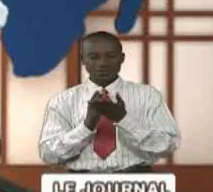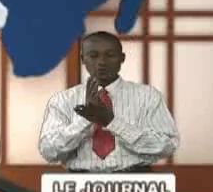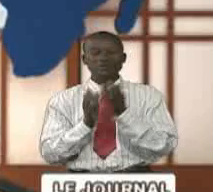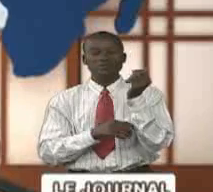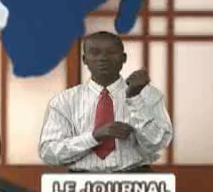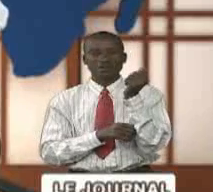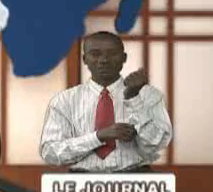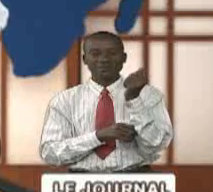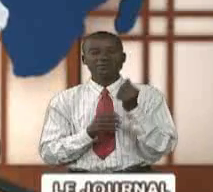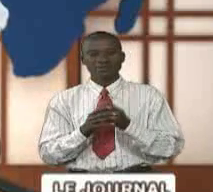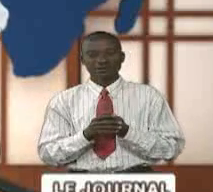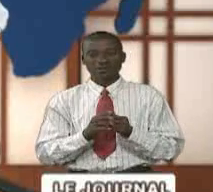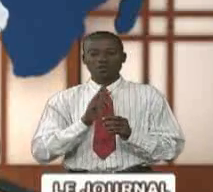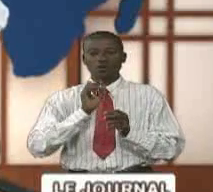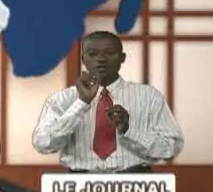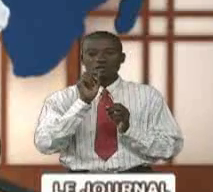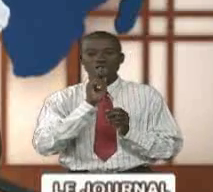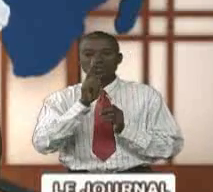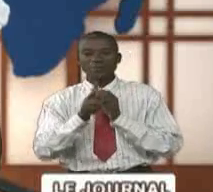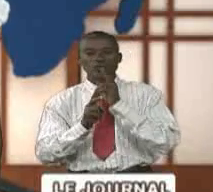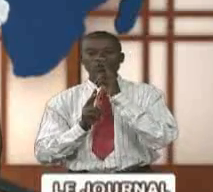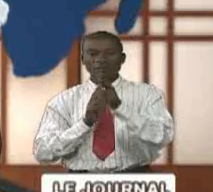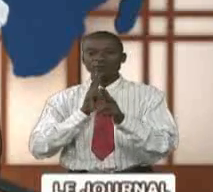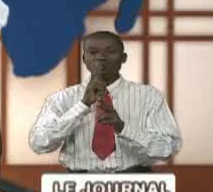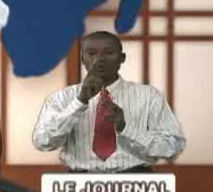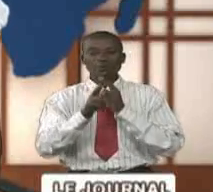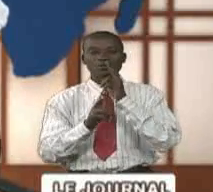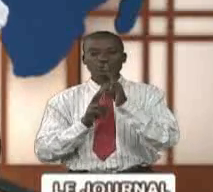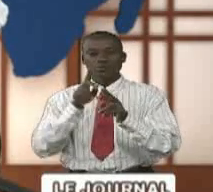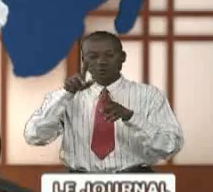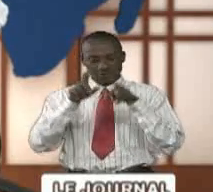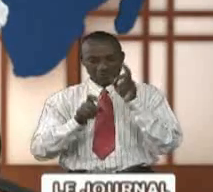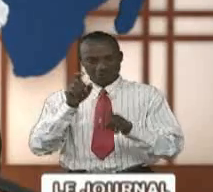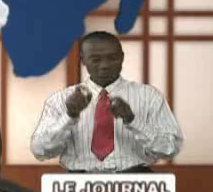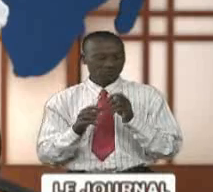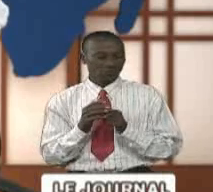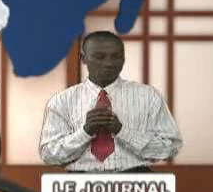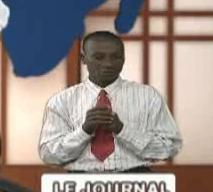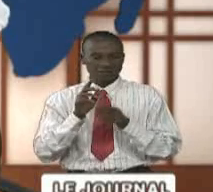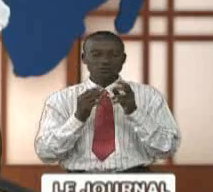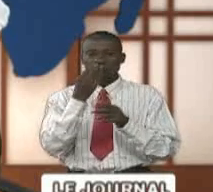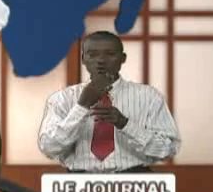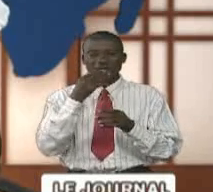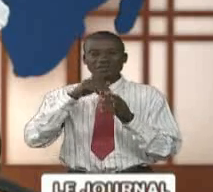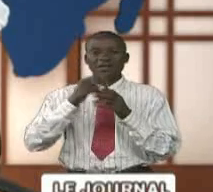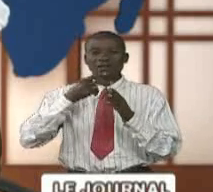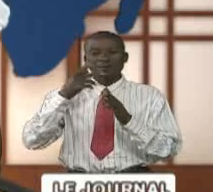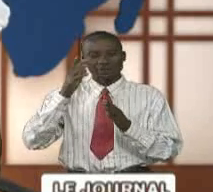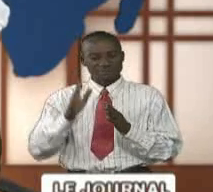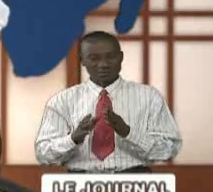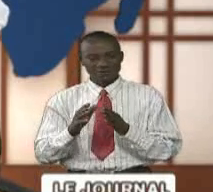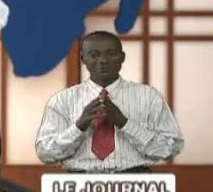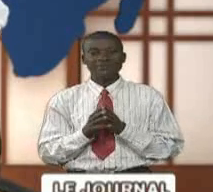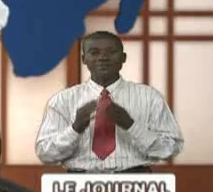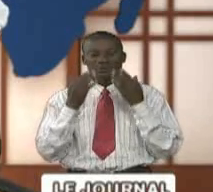ce mercredi aux questions orales avec débat soulevées par les députés Crispin Bindoulé et André-Claude